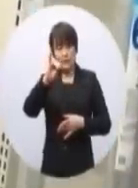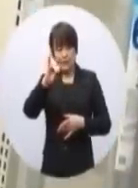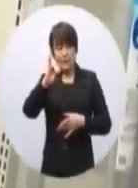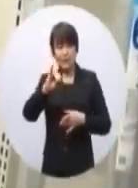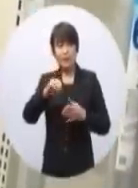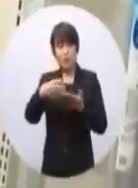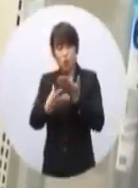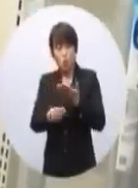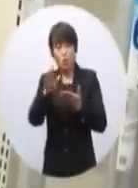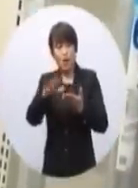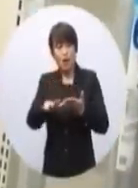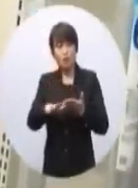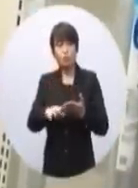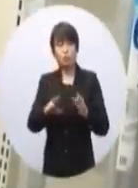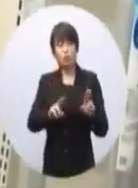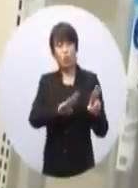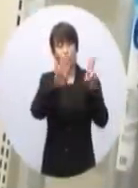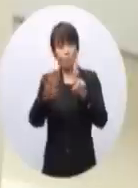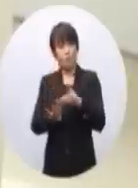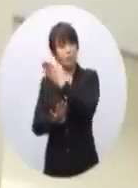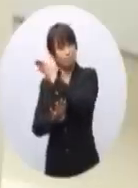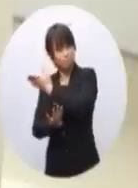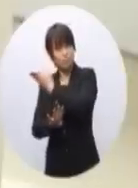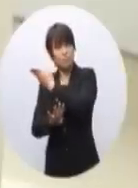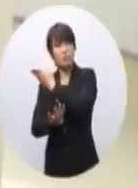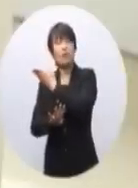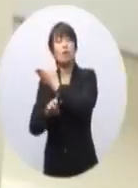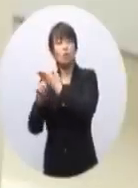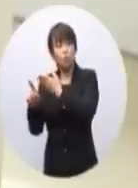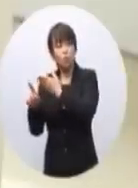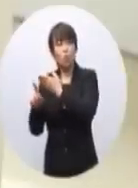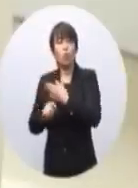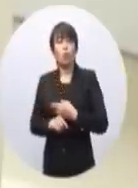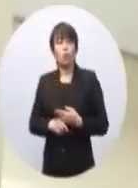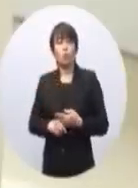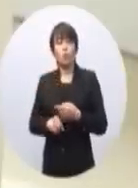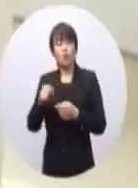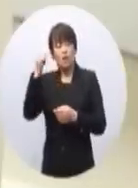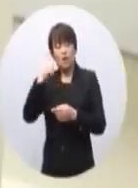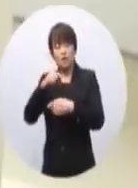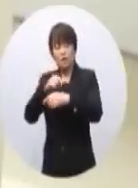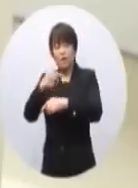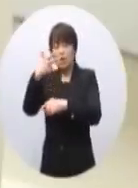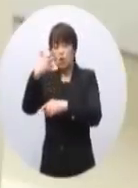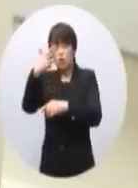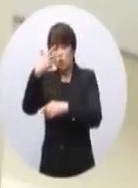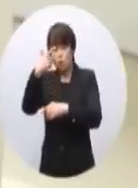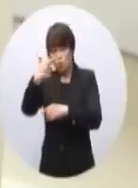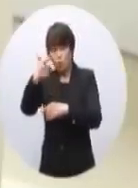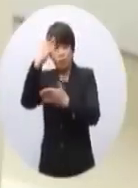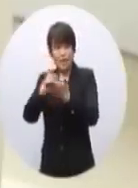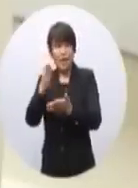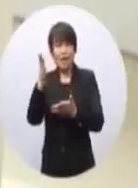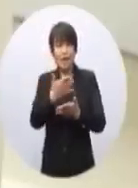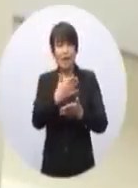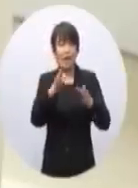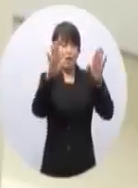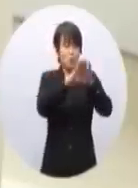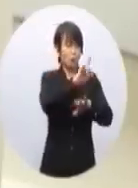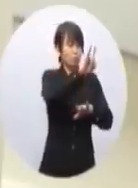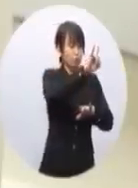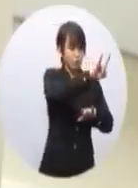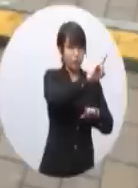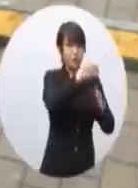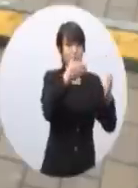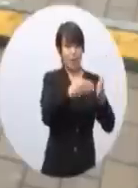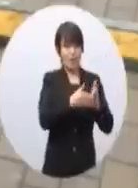ローソン、サークル系サンクス、ファミリーマートで朝6時30分から夜11時まで利用できます